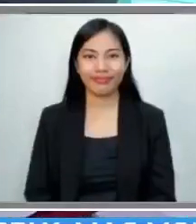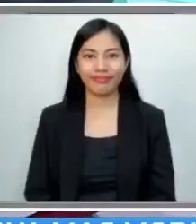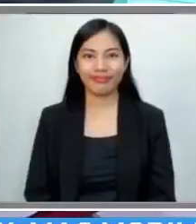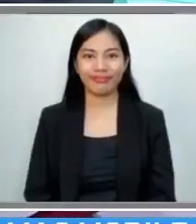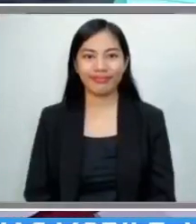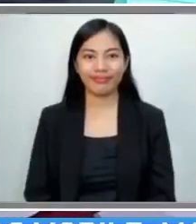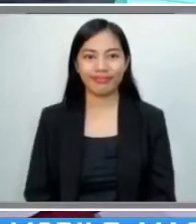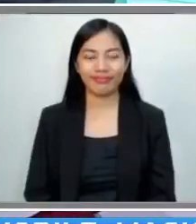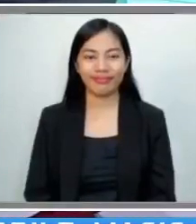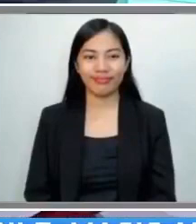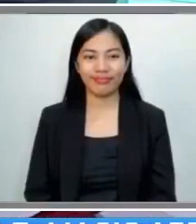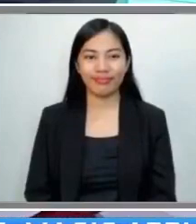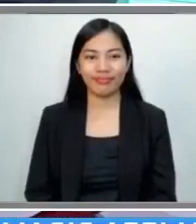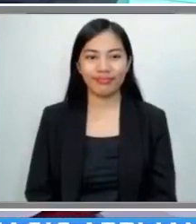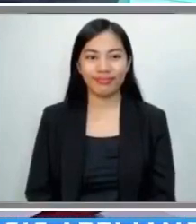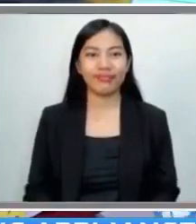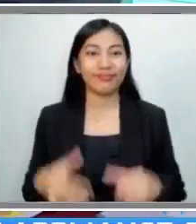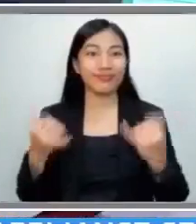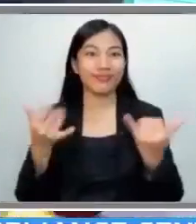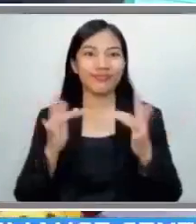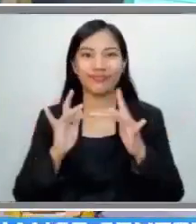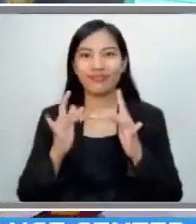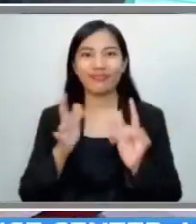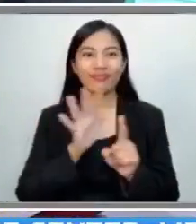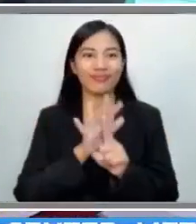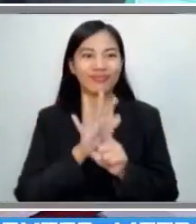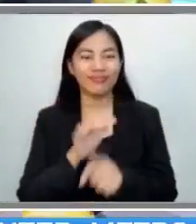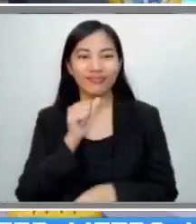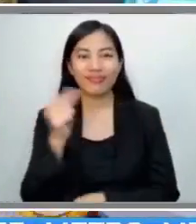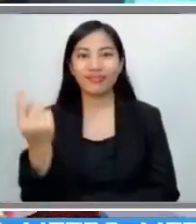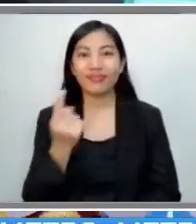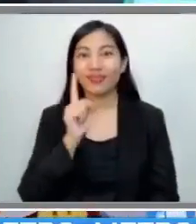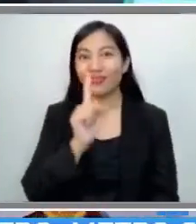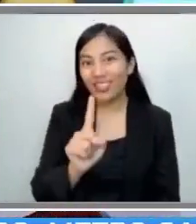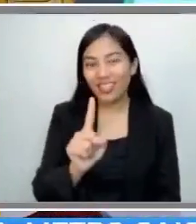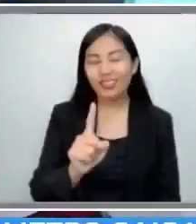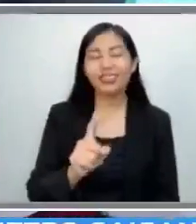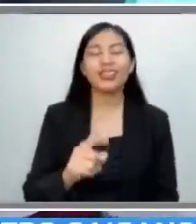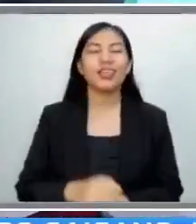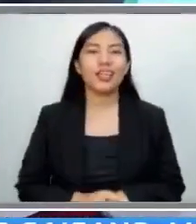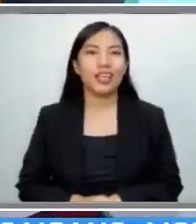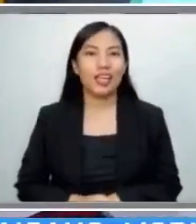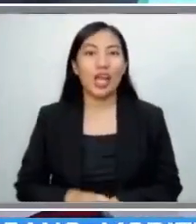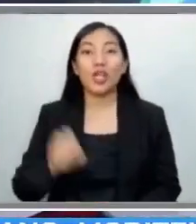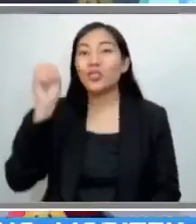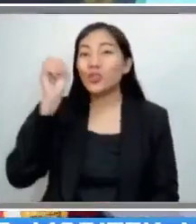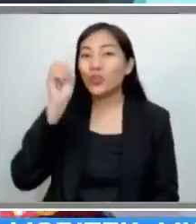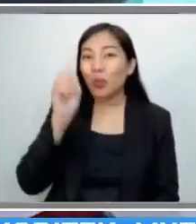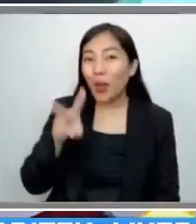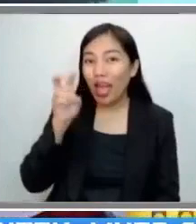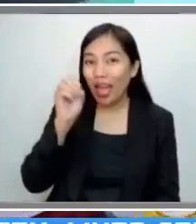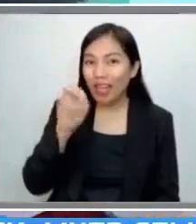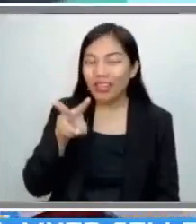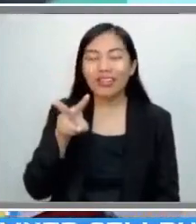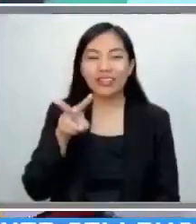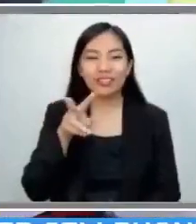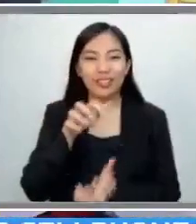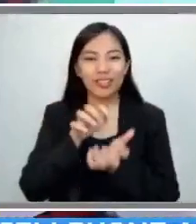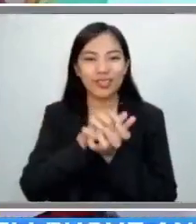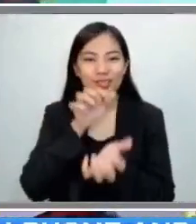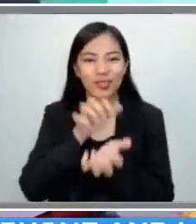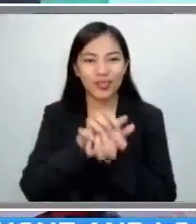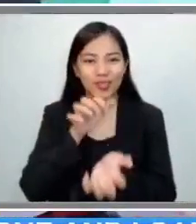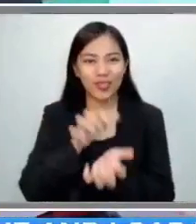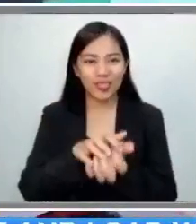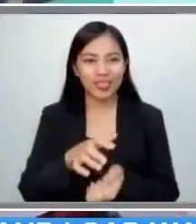Eto, Bida Online ang hindi lamang po isa, kundi isang dosenang fur babies. Naku, ito para sa atin. Para sa atin to. Ano